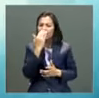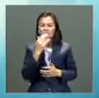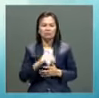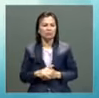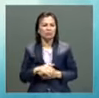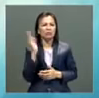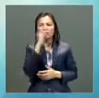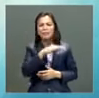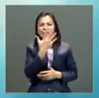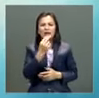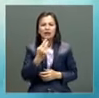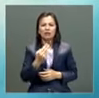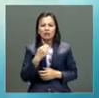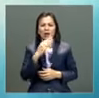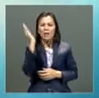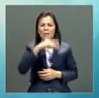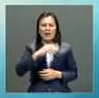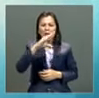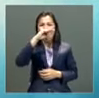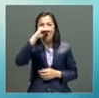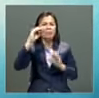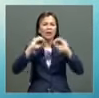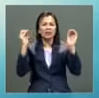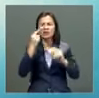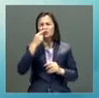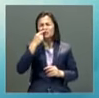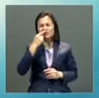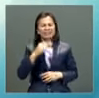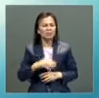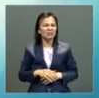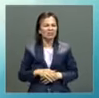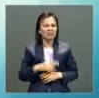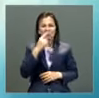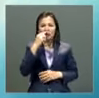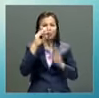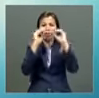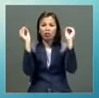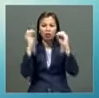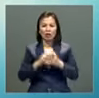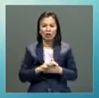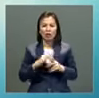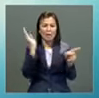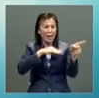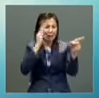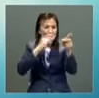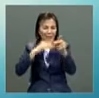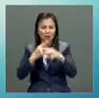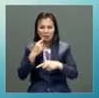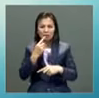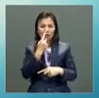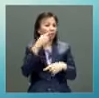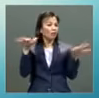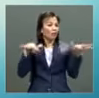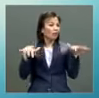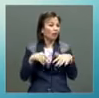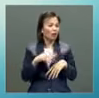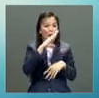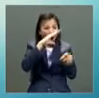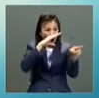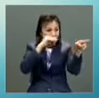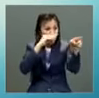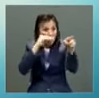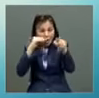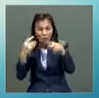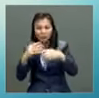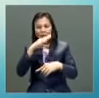พูดง่ายๆคือจมูกเนี่ยเคยได้กลิ่นแล้วอยู่ๆมันก็อะไรคนอื่นเขาเหม็นกันไม่เหม็นคนอื่นเขาหอมกันเราไม่หอมนะ